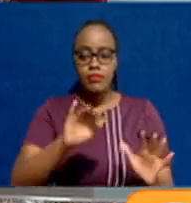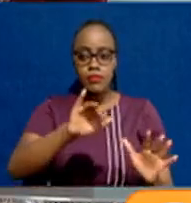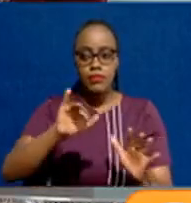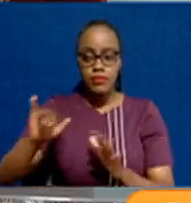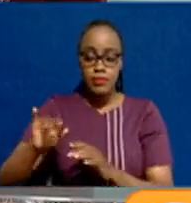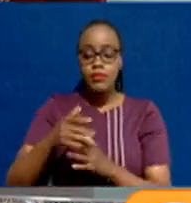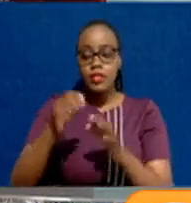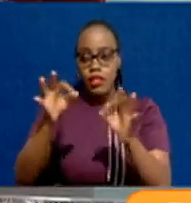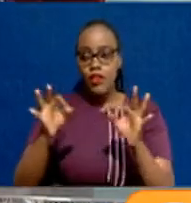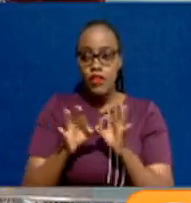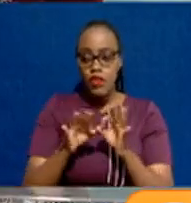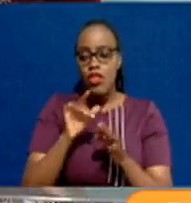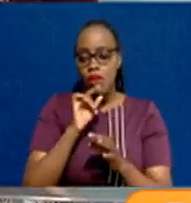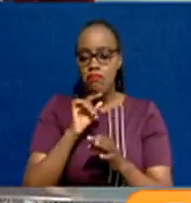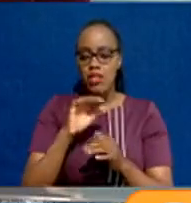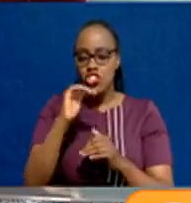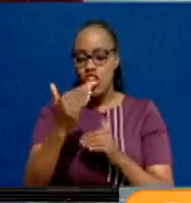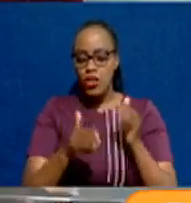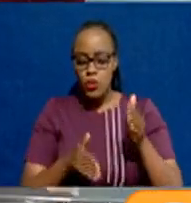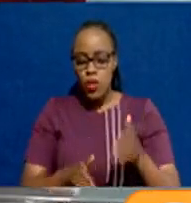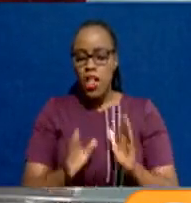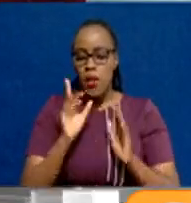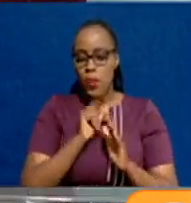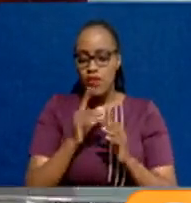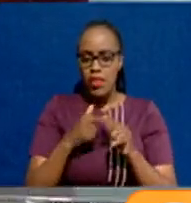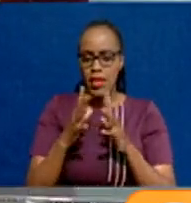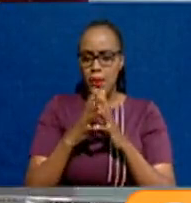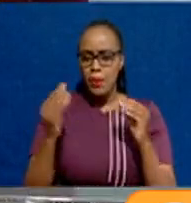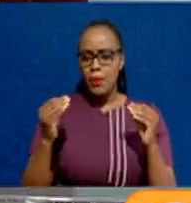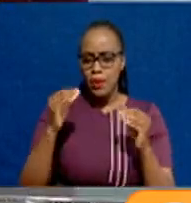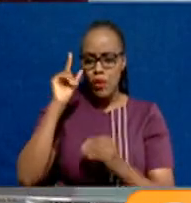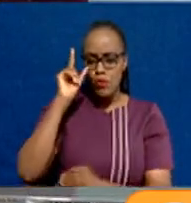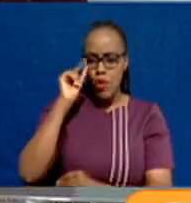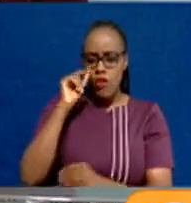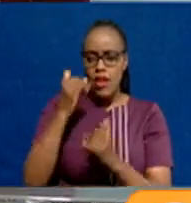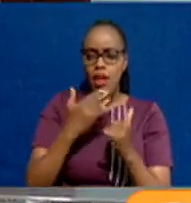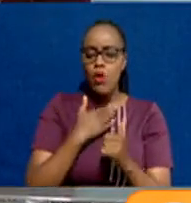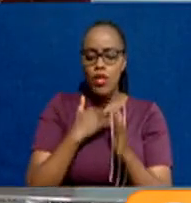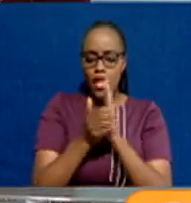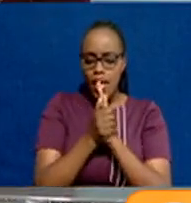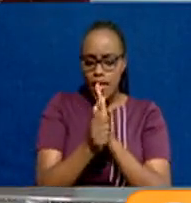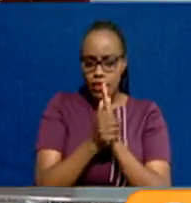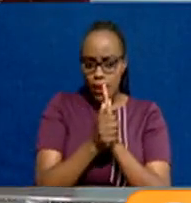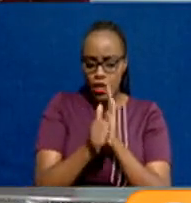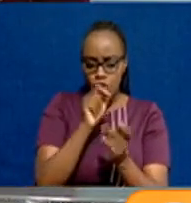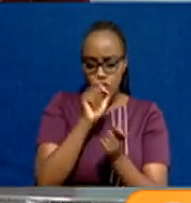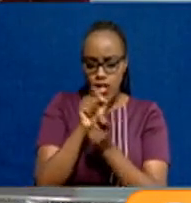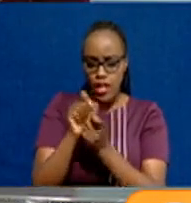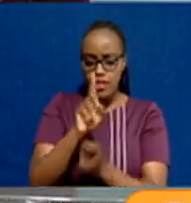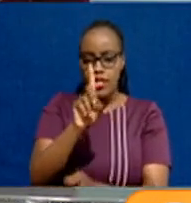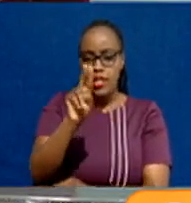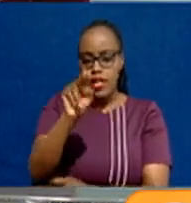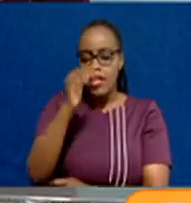Na mtazamaji, familia ya mtoto aliyezaliwa na kudaiwa kutoweka huko Mombasa sasa inataka wataalamu wa kibinafsi kuchukua sampuli za DNA